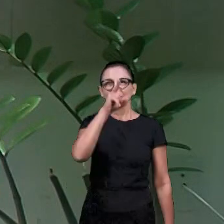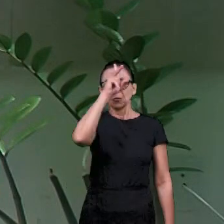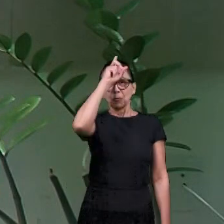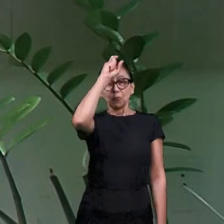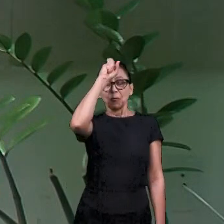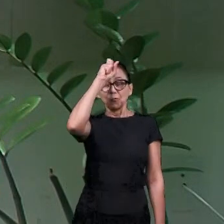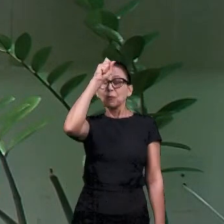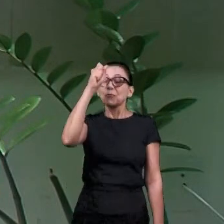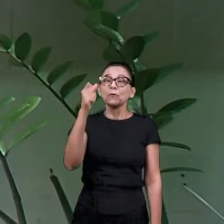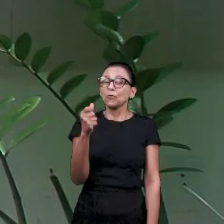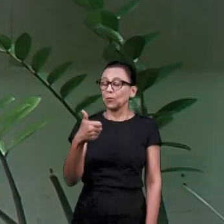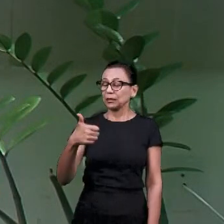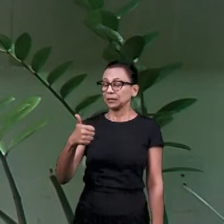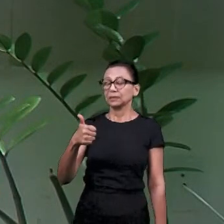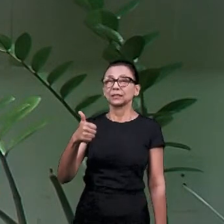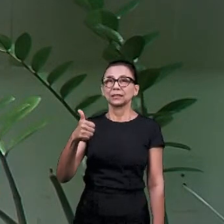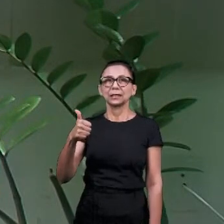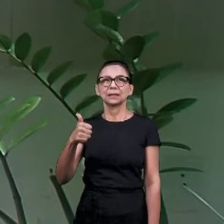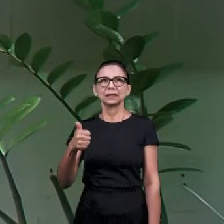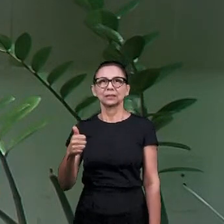Donc, quand je ferme,